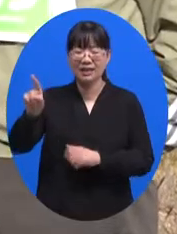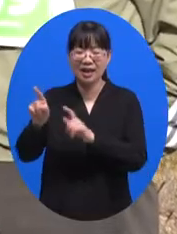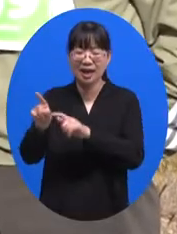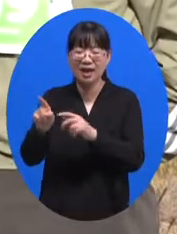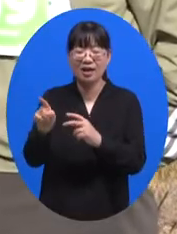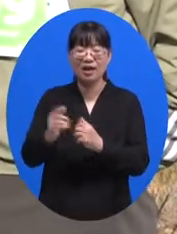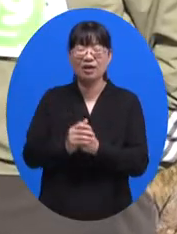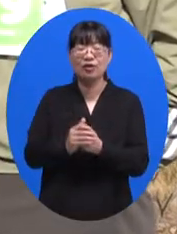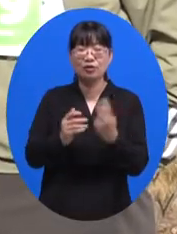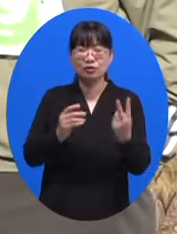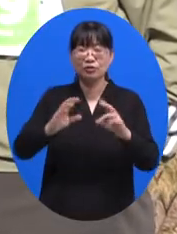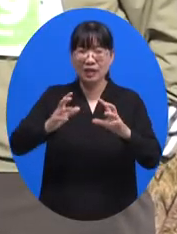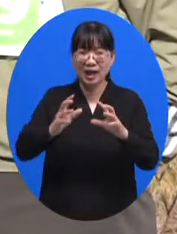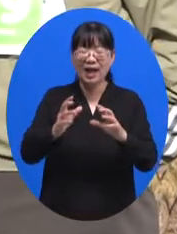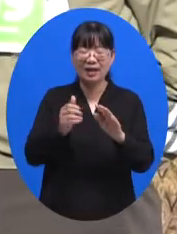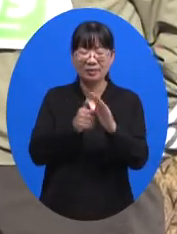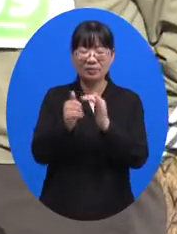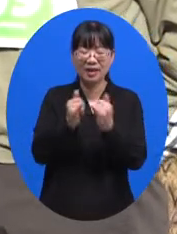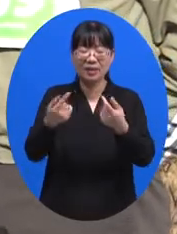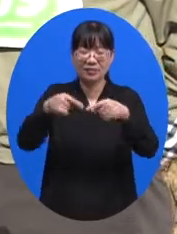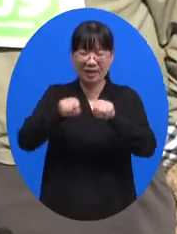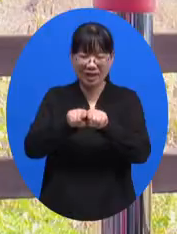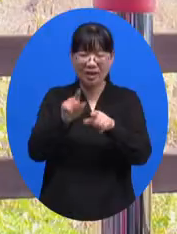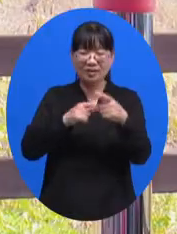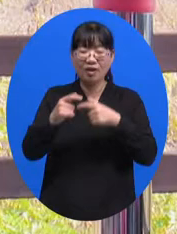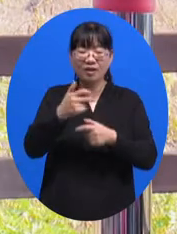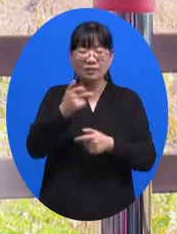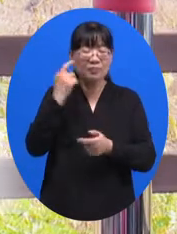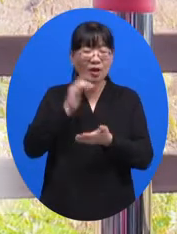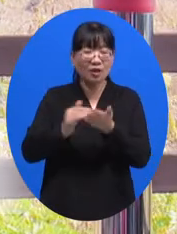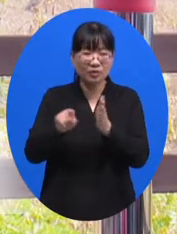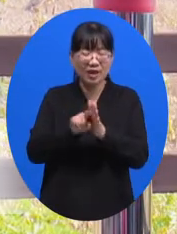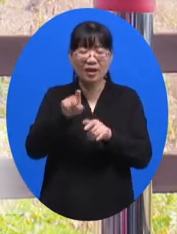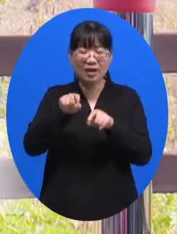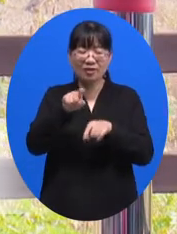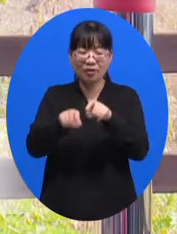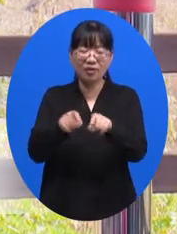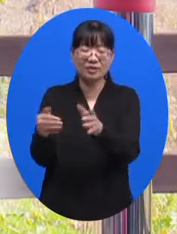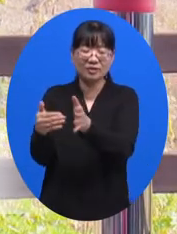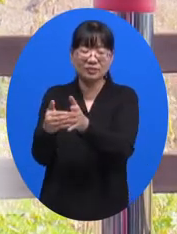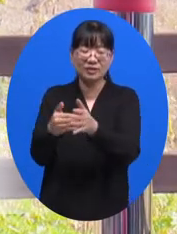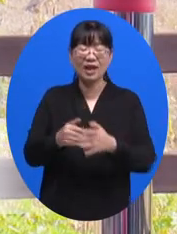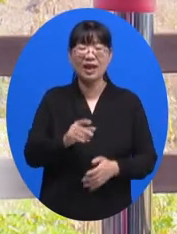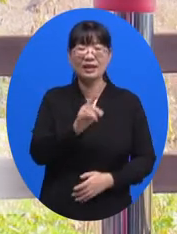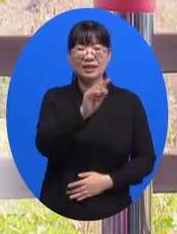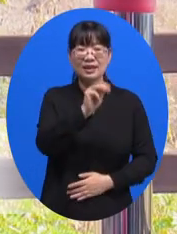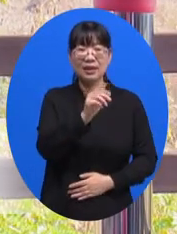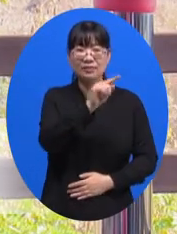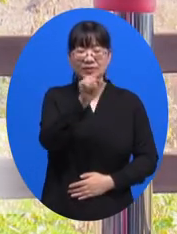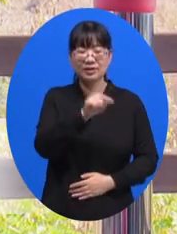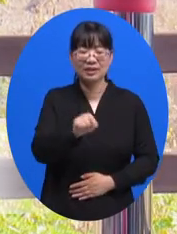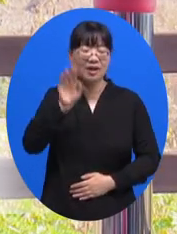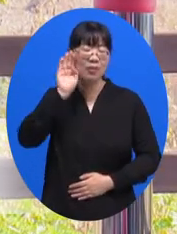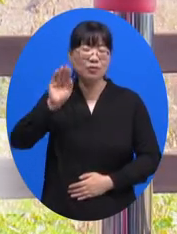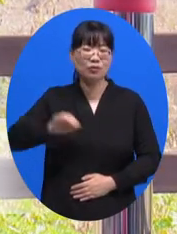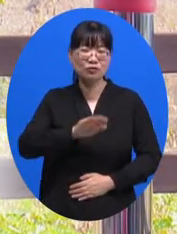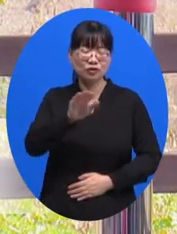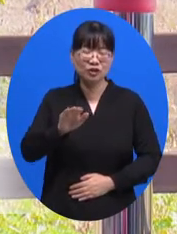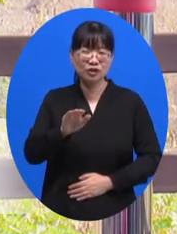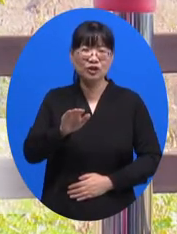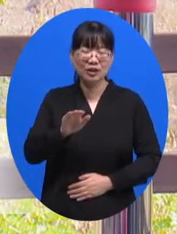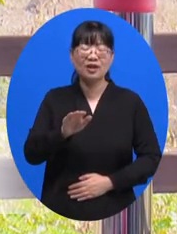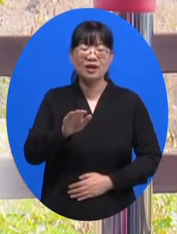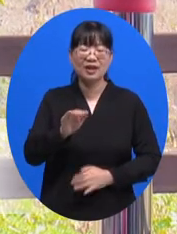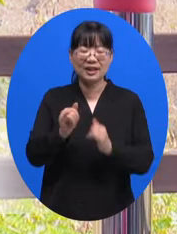큰 평화를 위한 발걸음을 함께했습니다. DMZ는 또 앞으로 우리 인류의